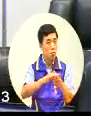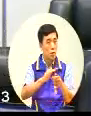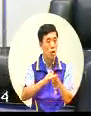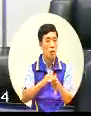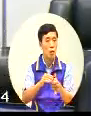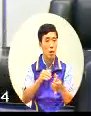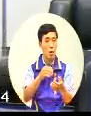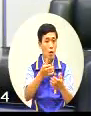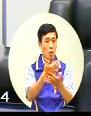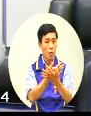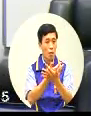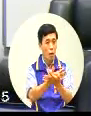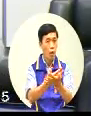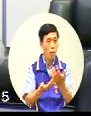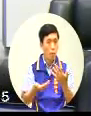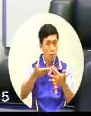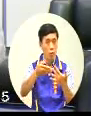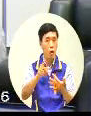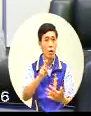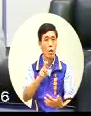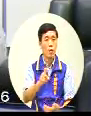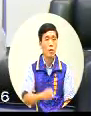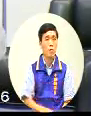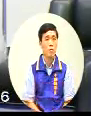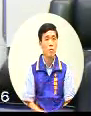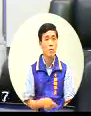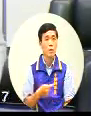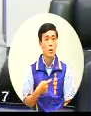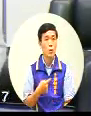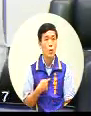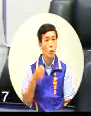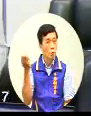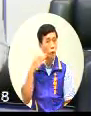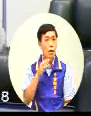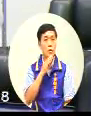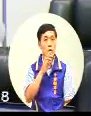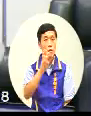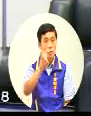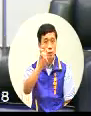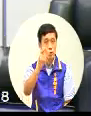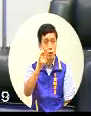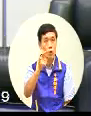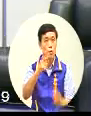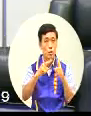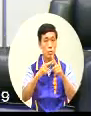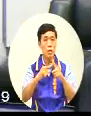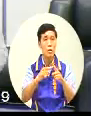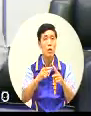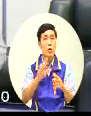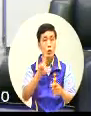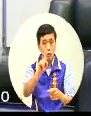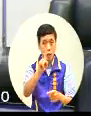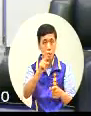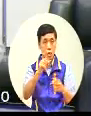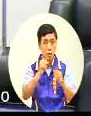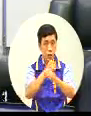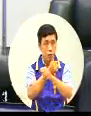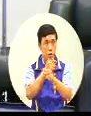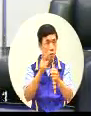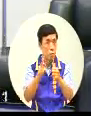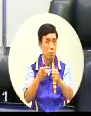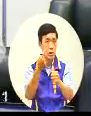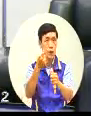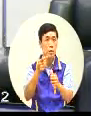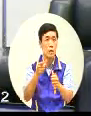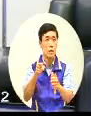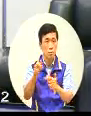果那剩下还有我，因为我得到资料是36位，我举一个例子，有一个考第一名的那一位，我